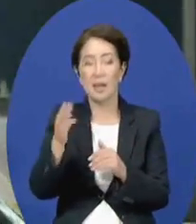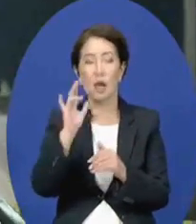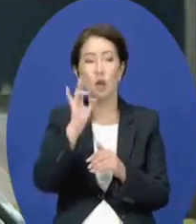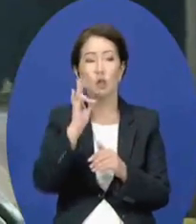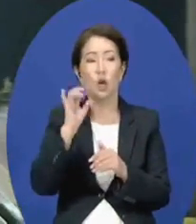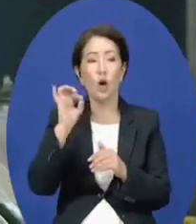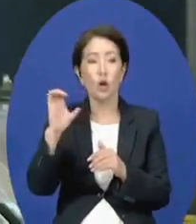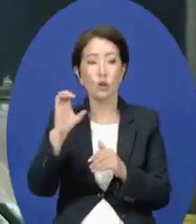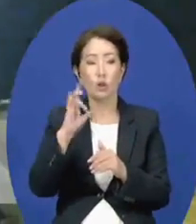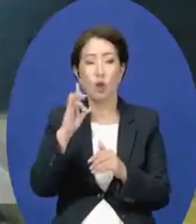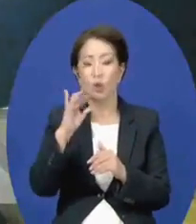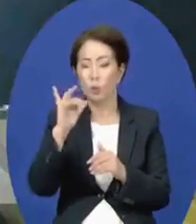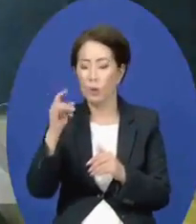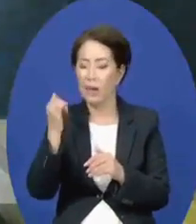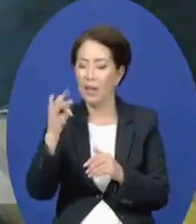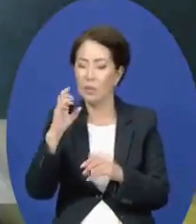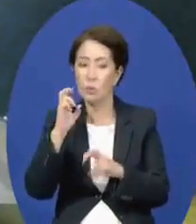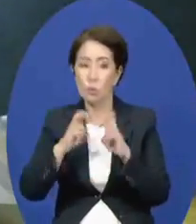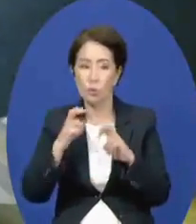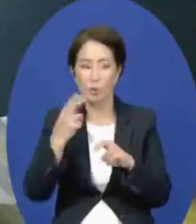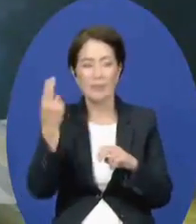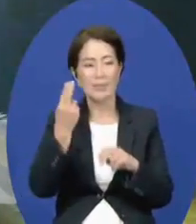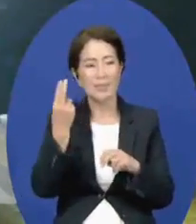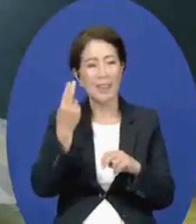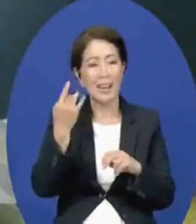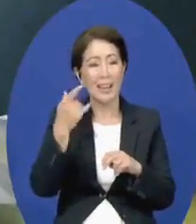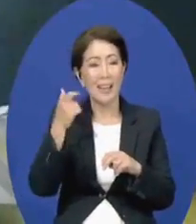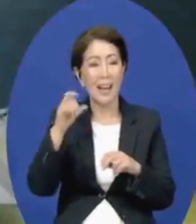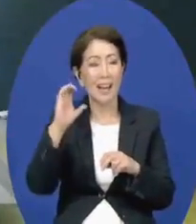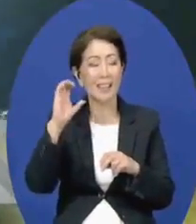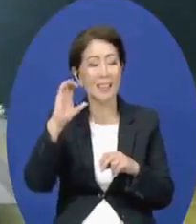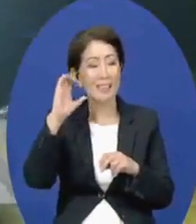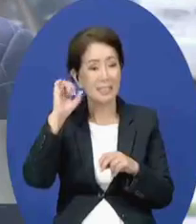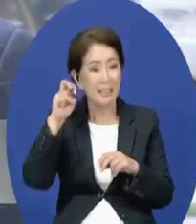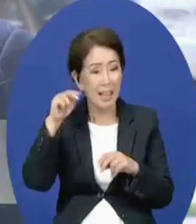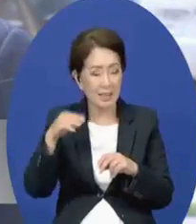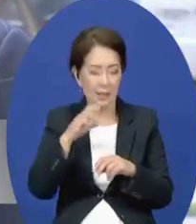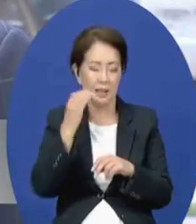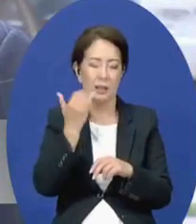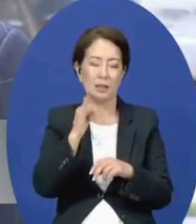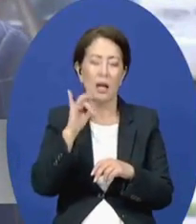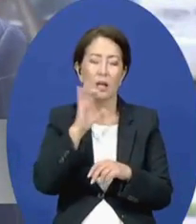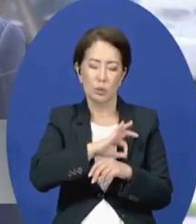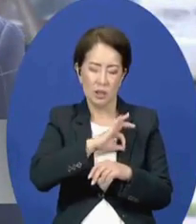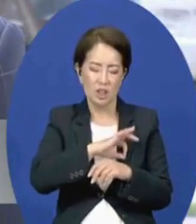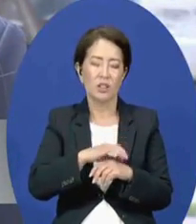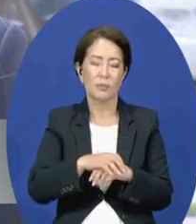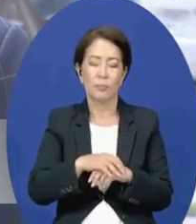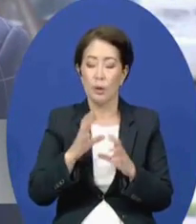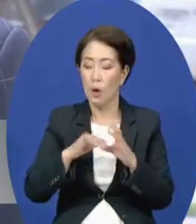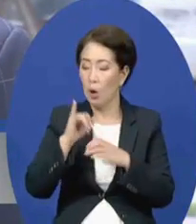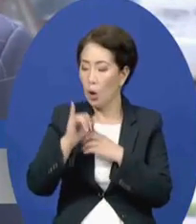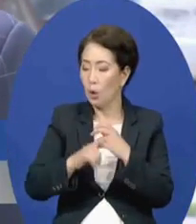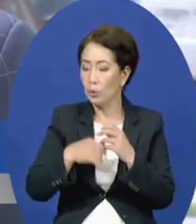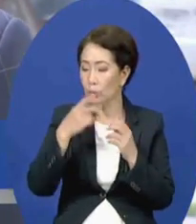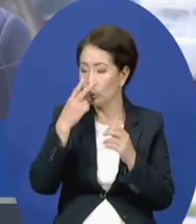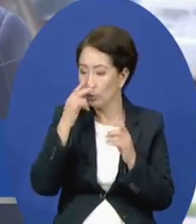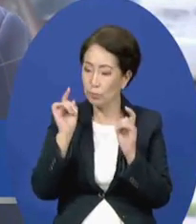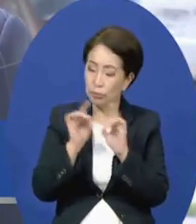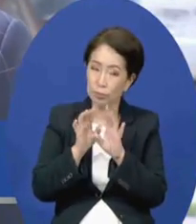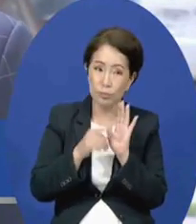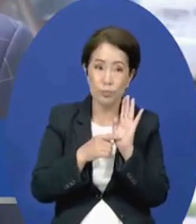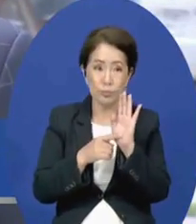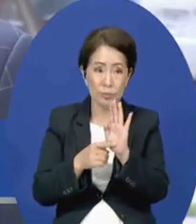ноос нолуур, арьс ширний үйлдвэр, цахилгаан станцад саарал ус ашиглана гэлээ. Улсын энэ үзэсгэлэн экспонуудыг мэдээж энэ